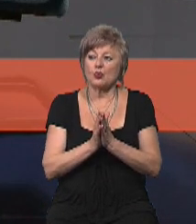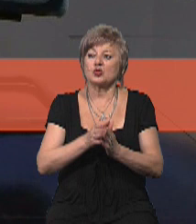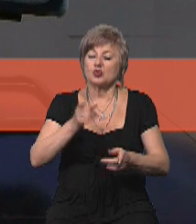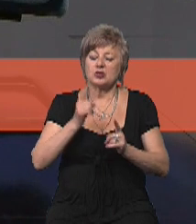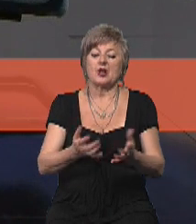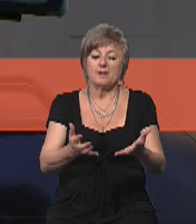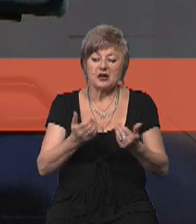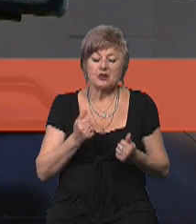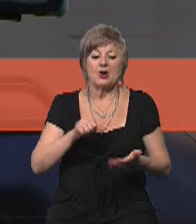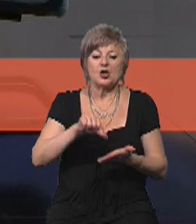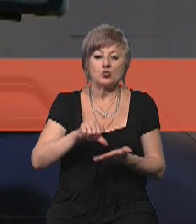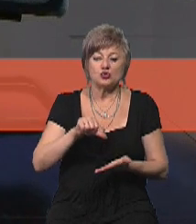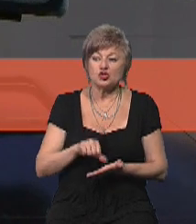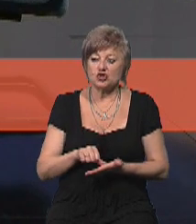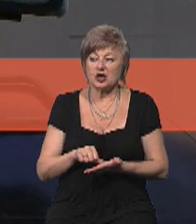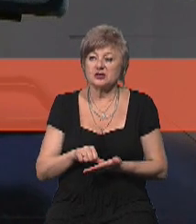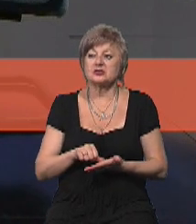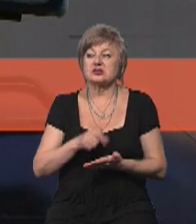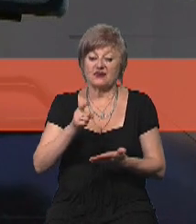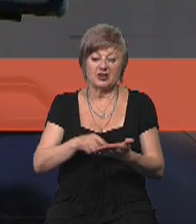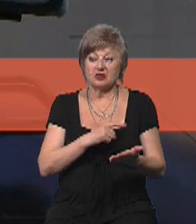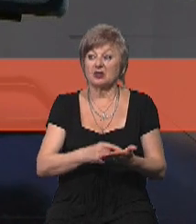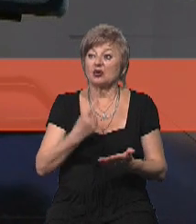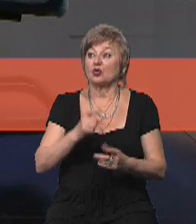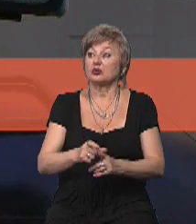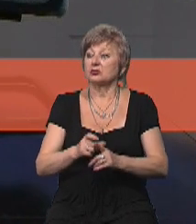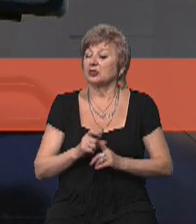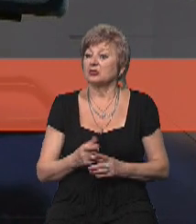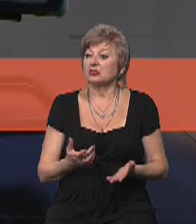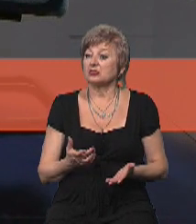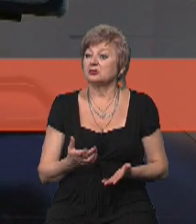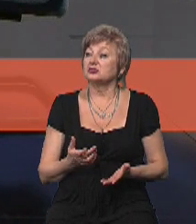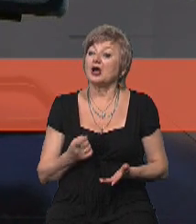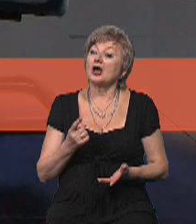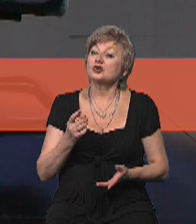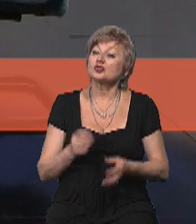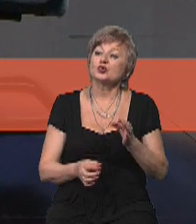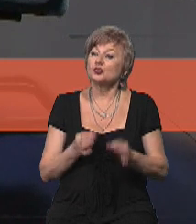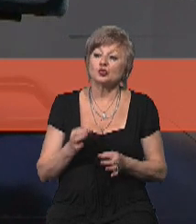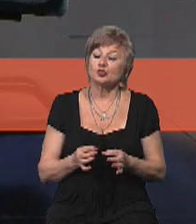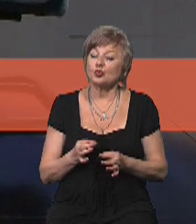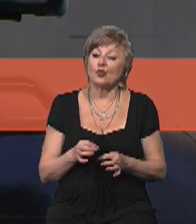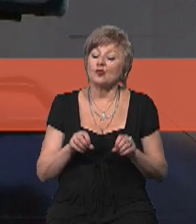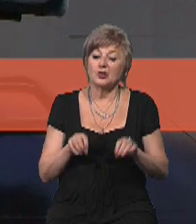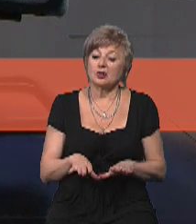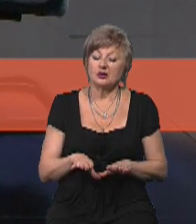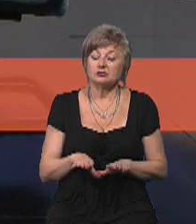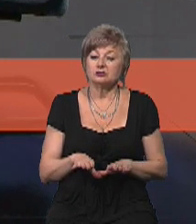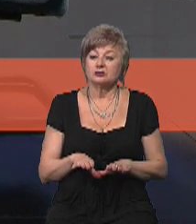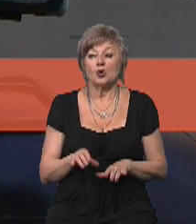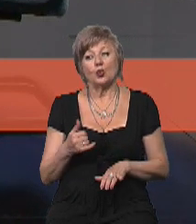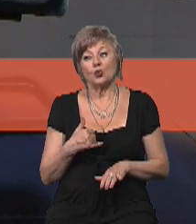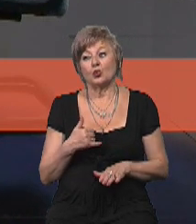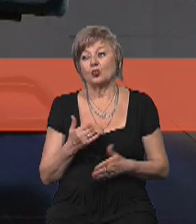действительно принимали какое-то участие в их реализации. Один ответ, у нас нет денег. А судовое решение вы организовали? Судовое решение, у нас